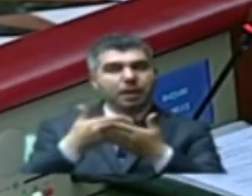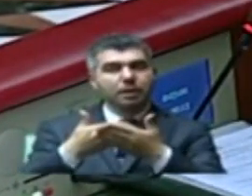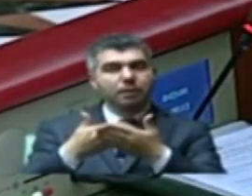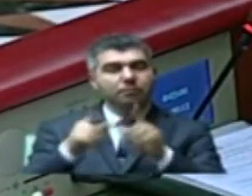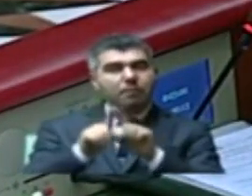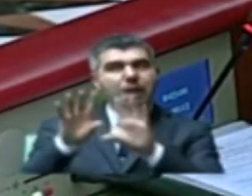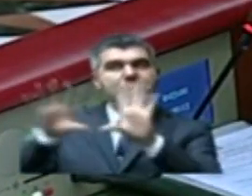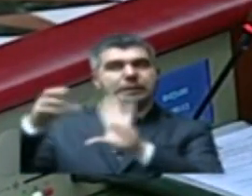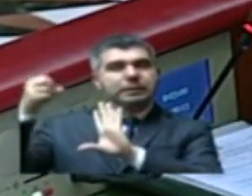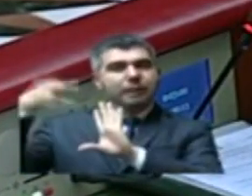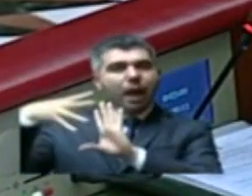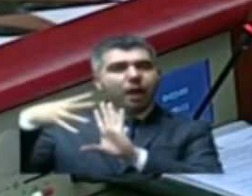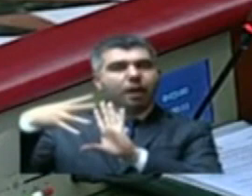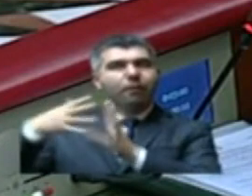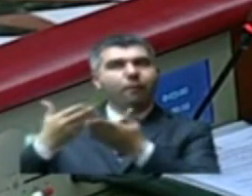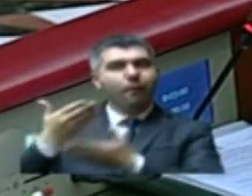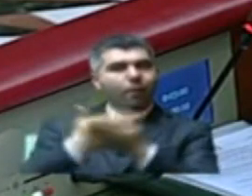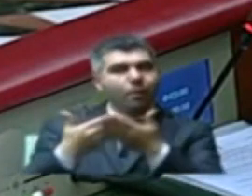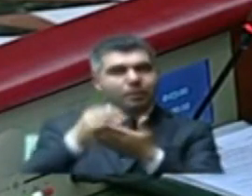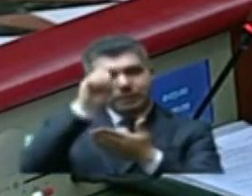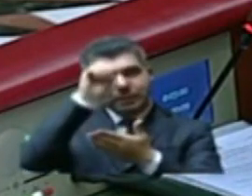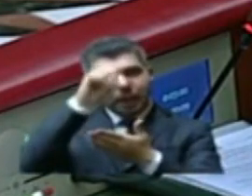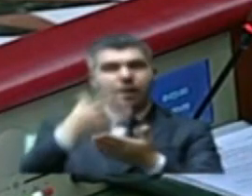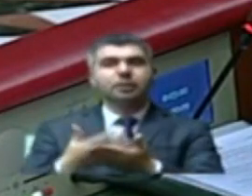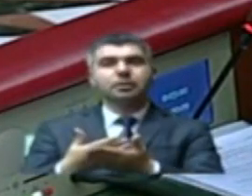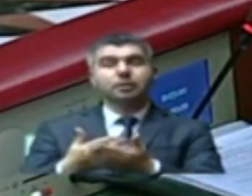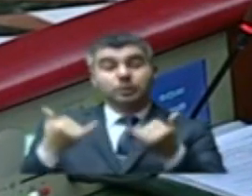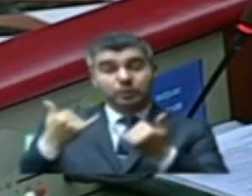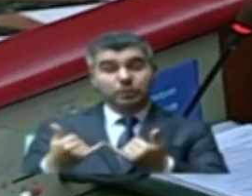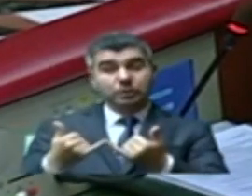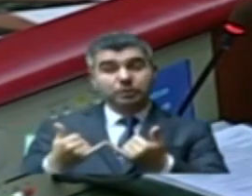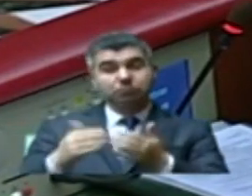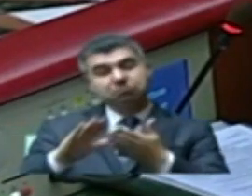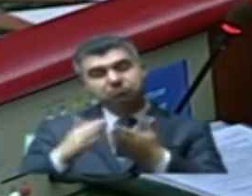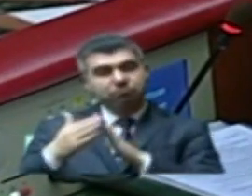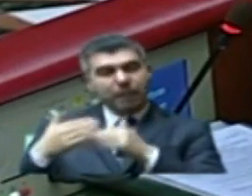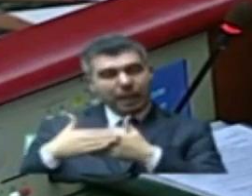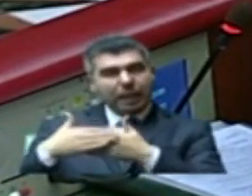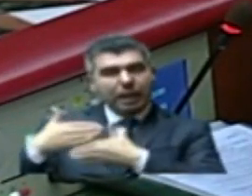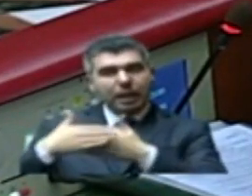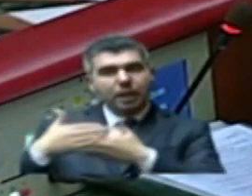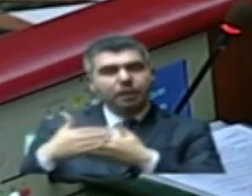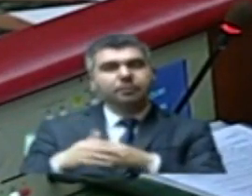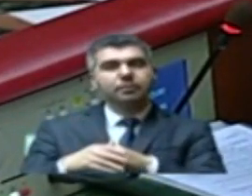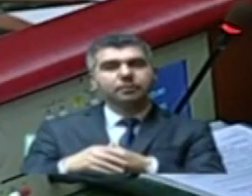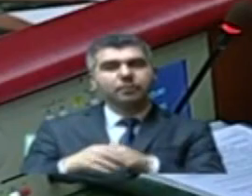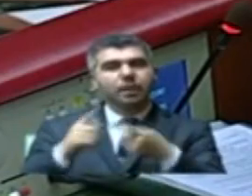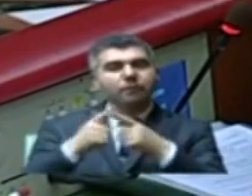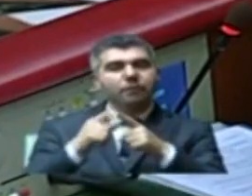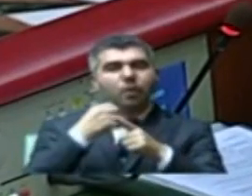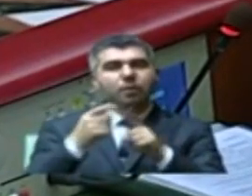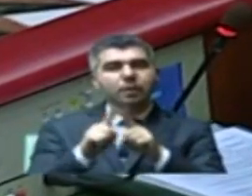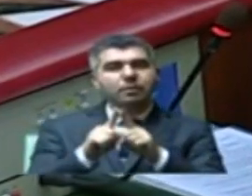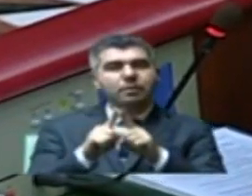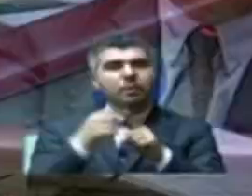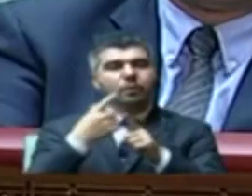للطاقة للنجاعة الطاقية، اليوم المفترض أن إن شاء الله على الأمد المتوسط أو القريب ما غاديش نبقاو نحتاجوا الذروة